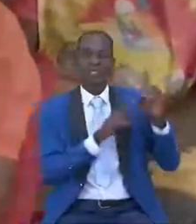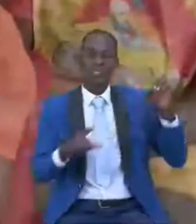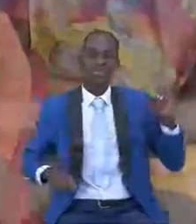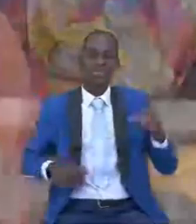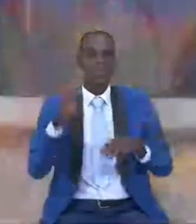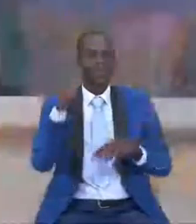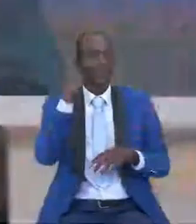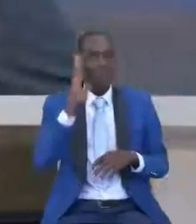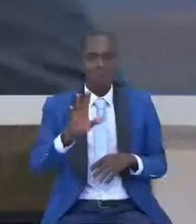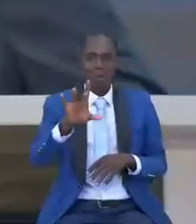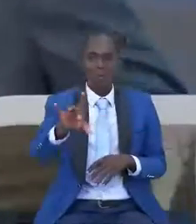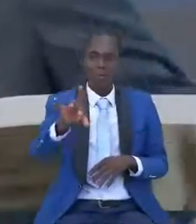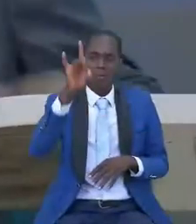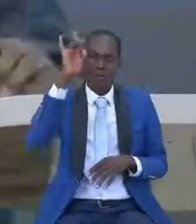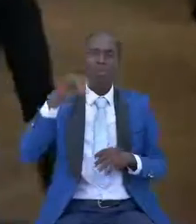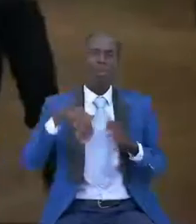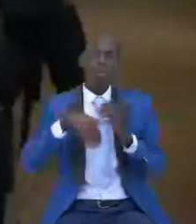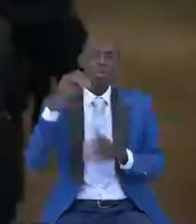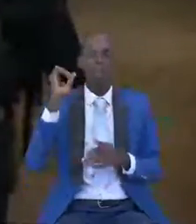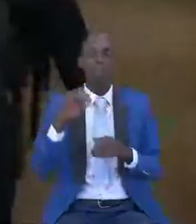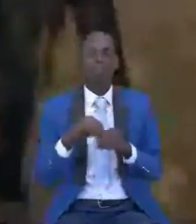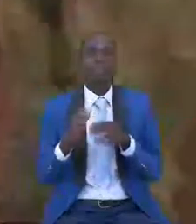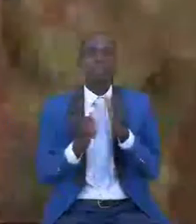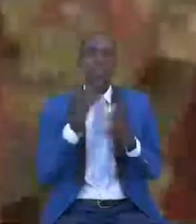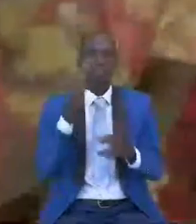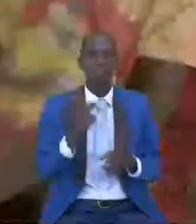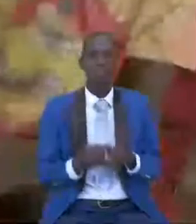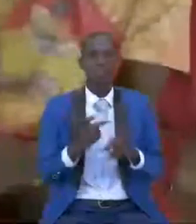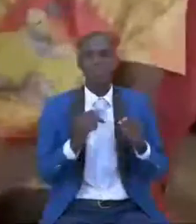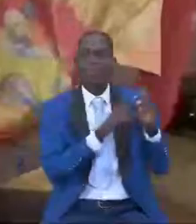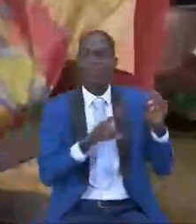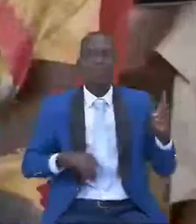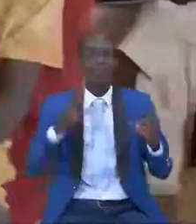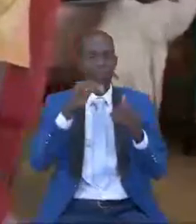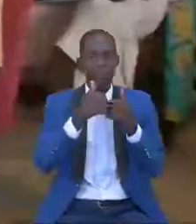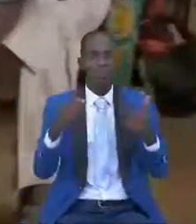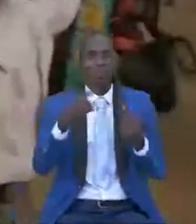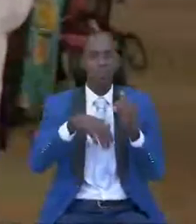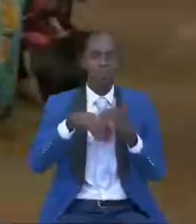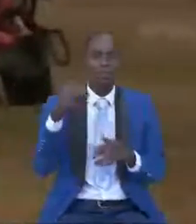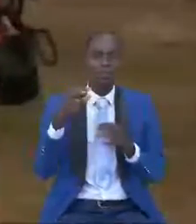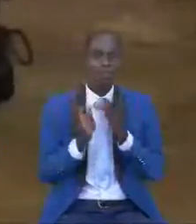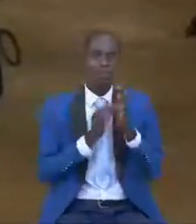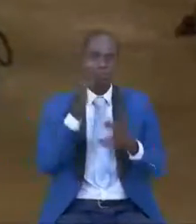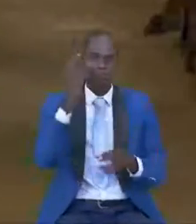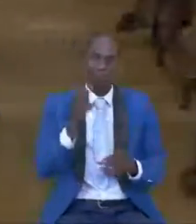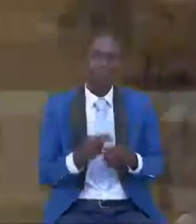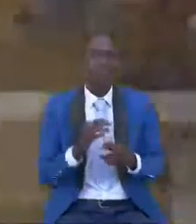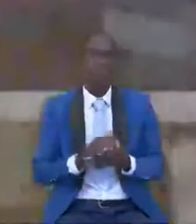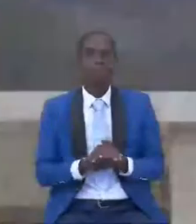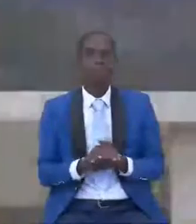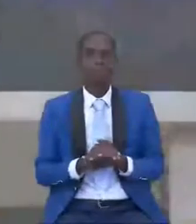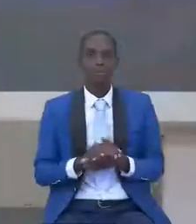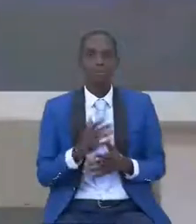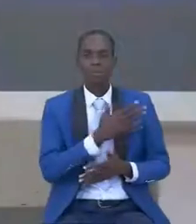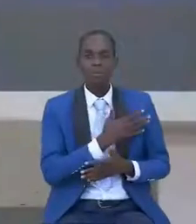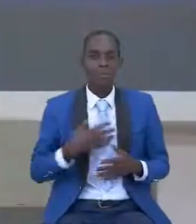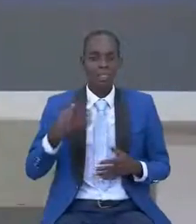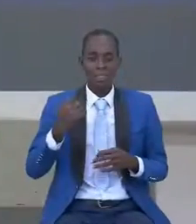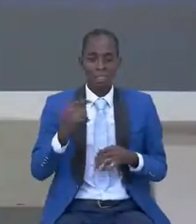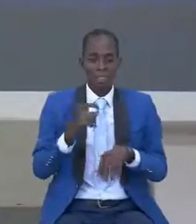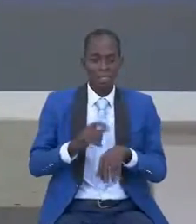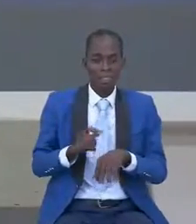va te distinguer et tu mèneras une vie de distinction. Et